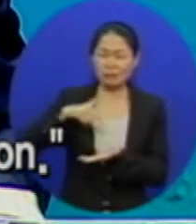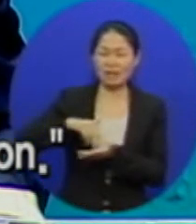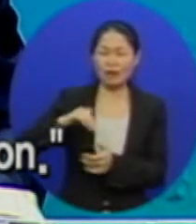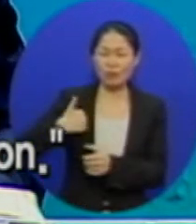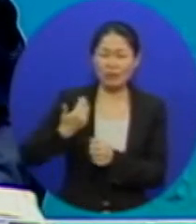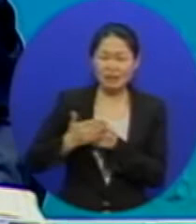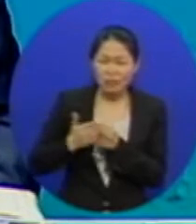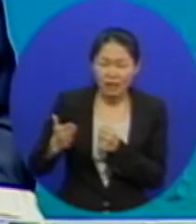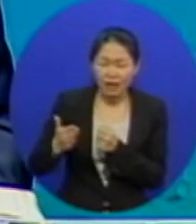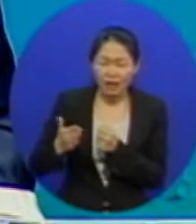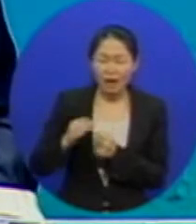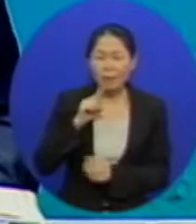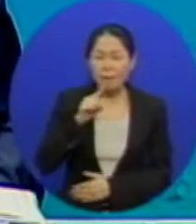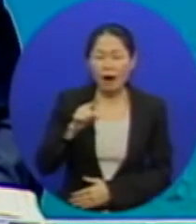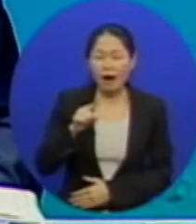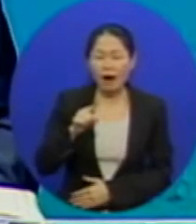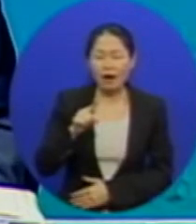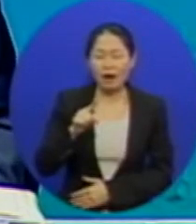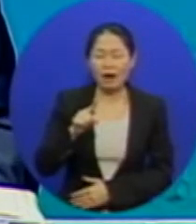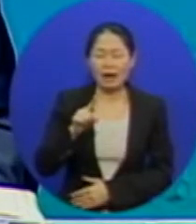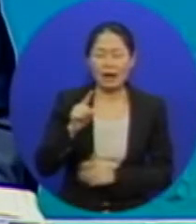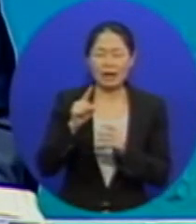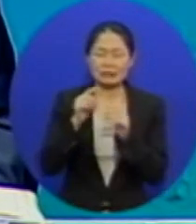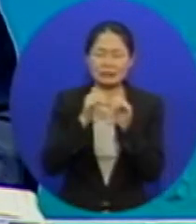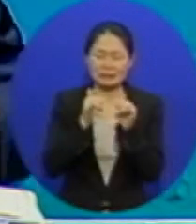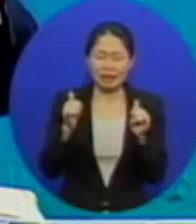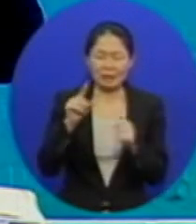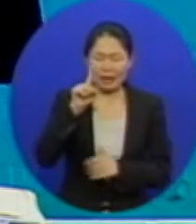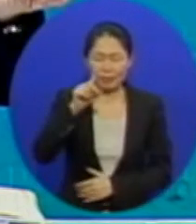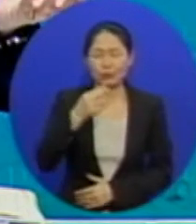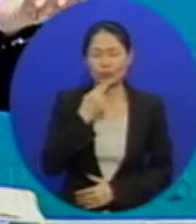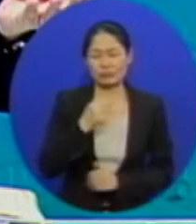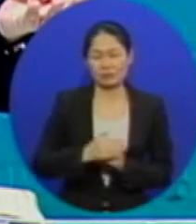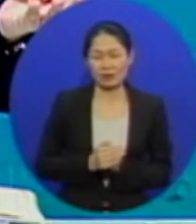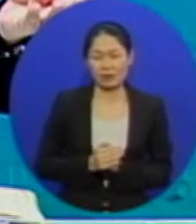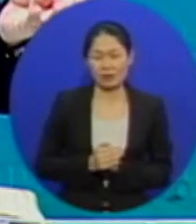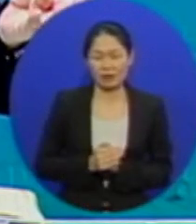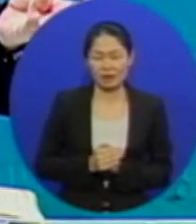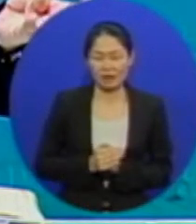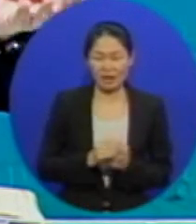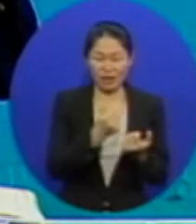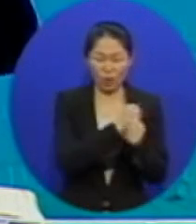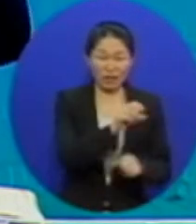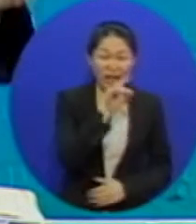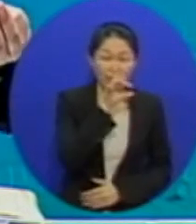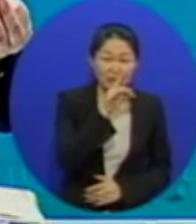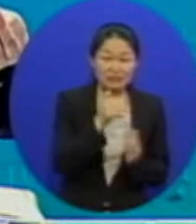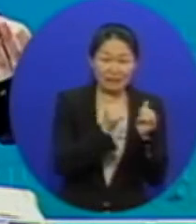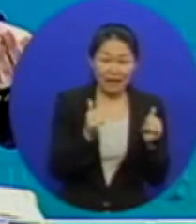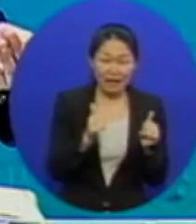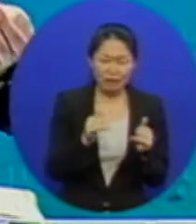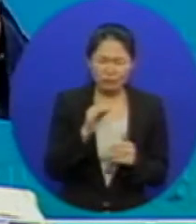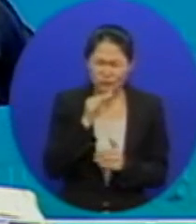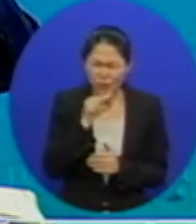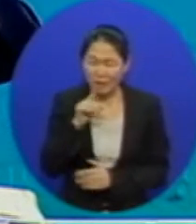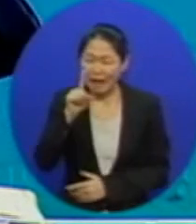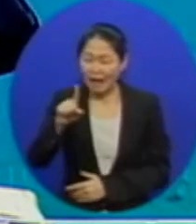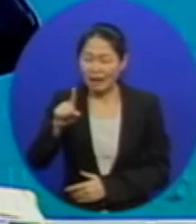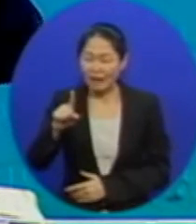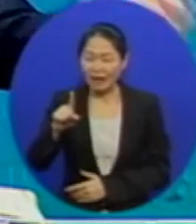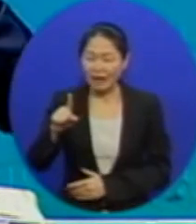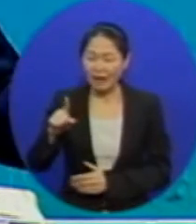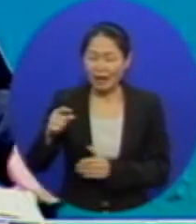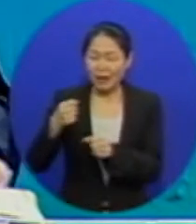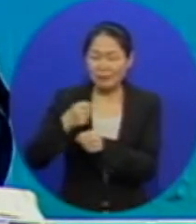이런 말 할 사람 아무도 없어요 용납이 안되는 사람 도무지 하나가 안될 사람